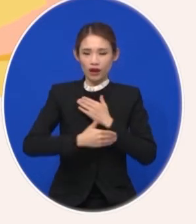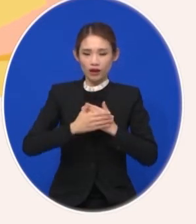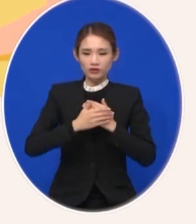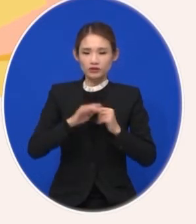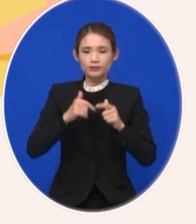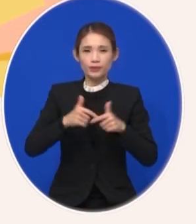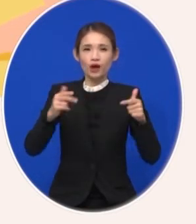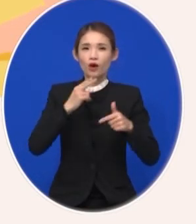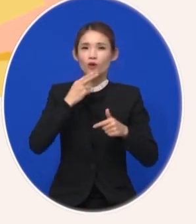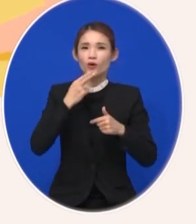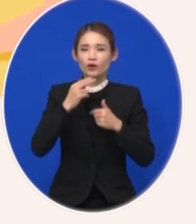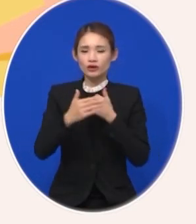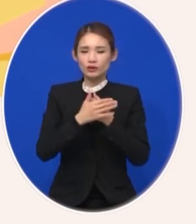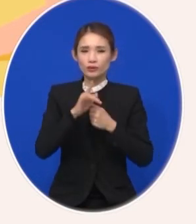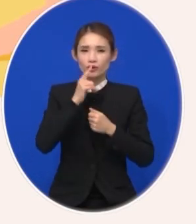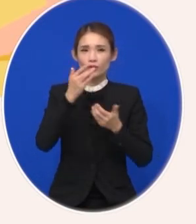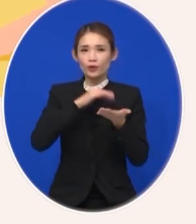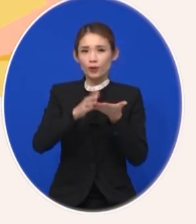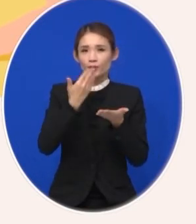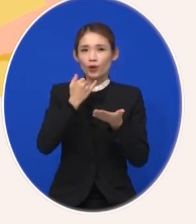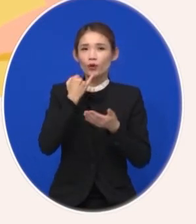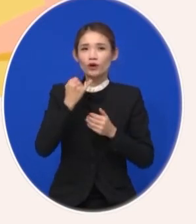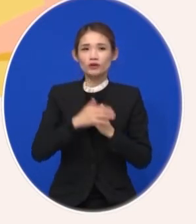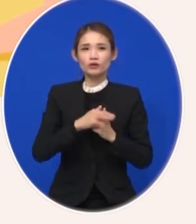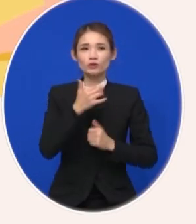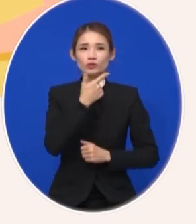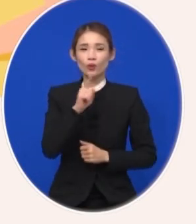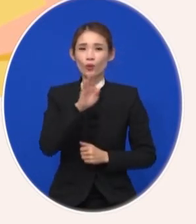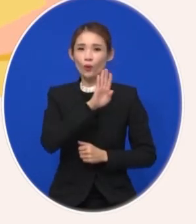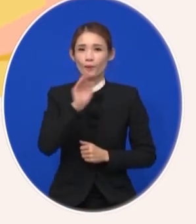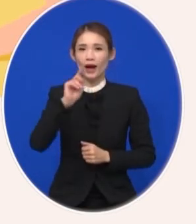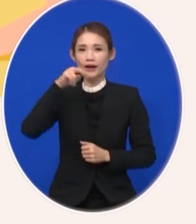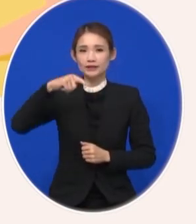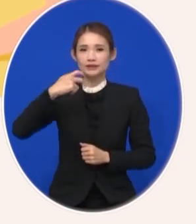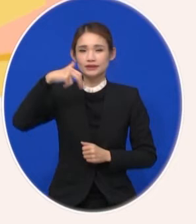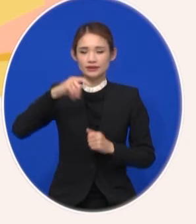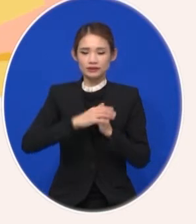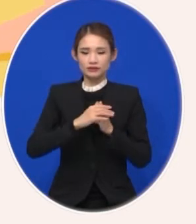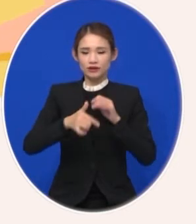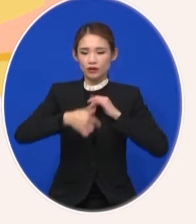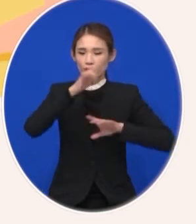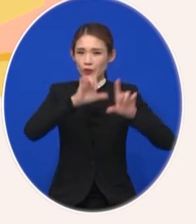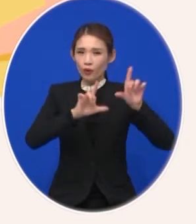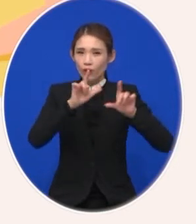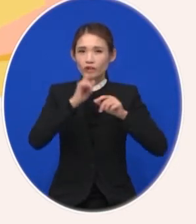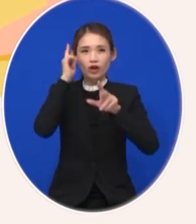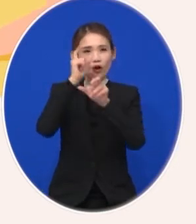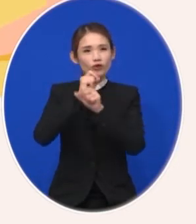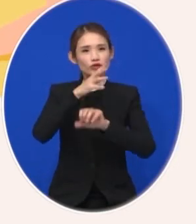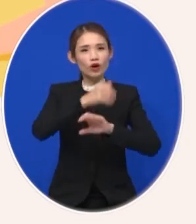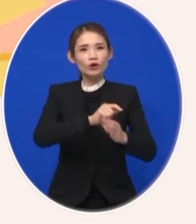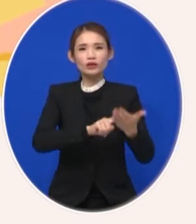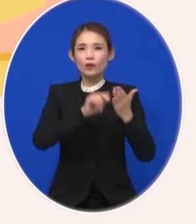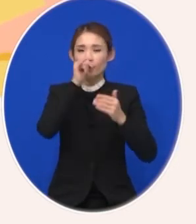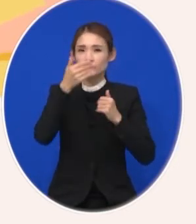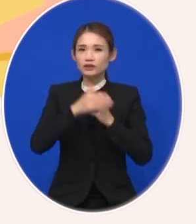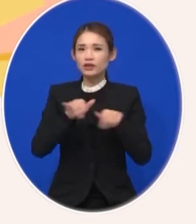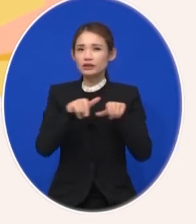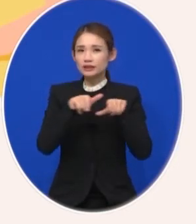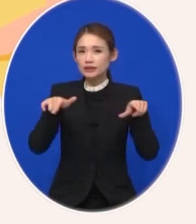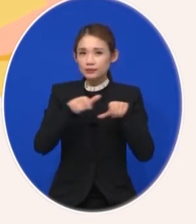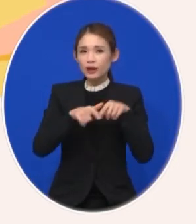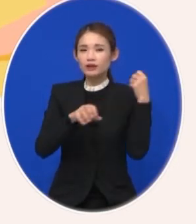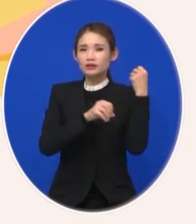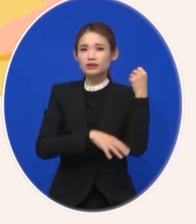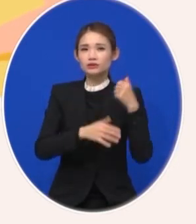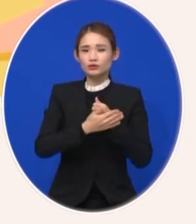복용 가능합니다. 노바스크는 낮은 확률의 기형 가능성이 있다는 연구 결과도 있지만 일반적인 기초적인